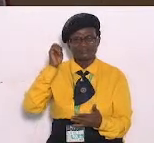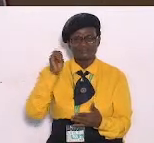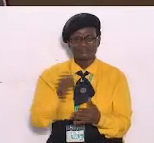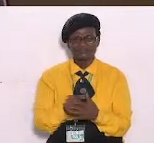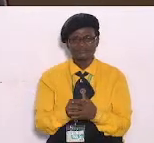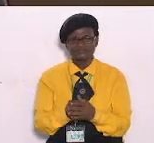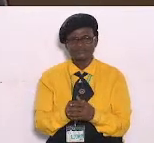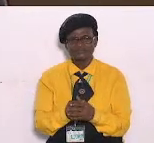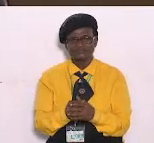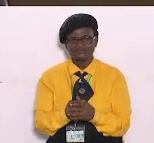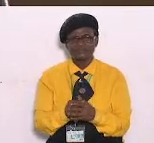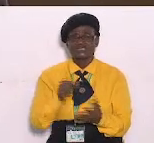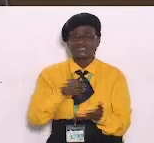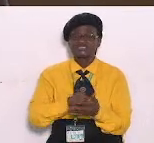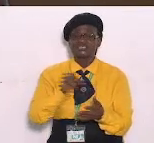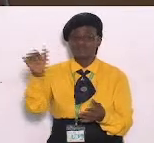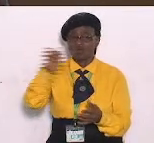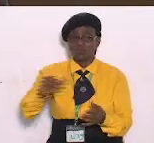découvert